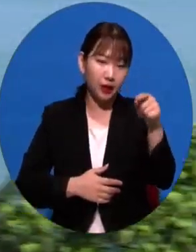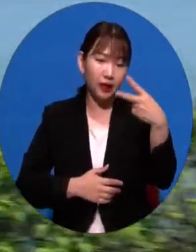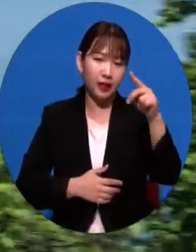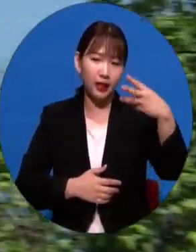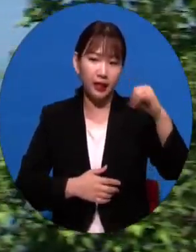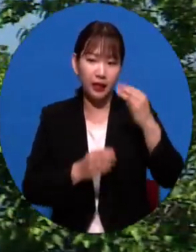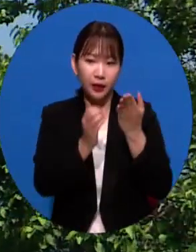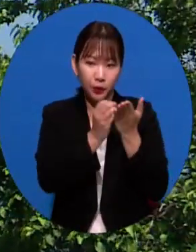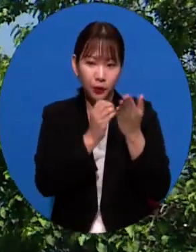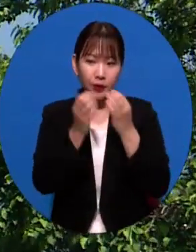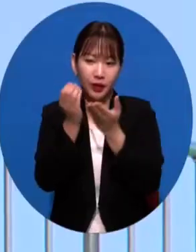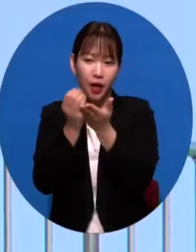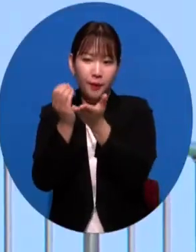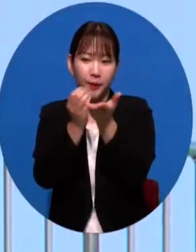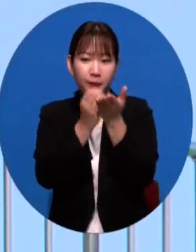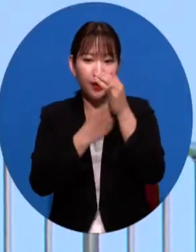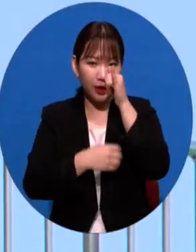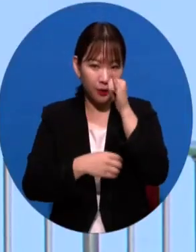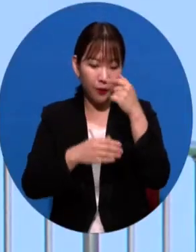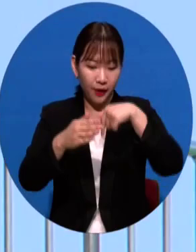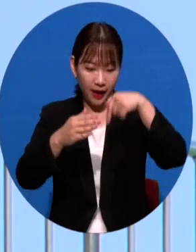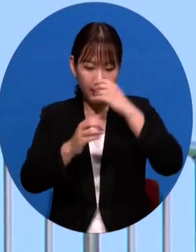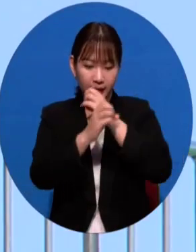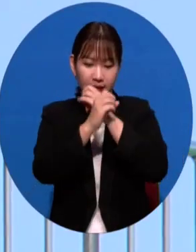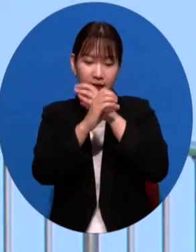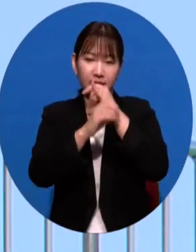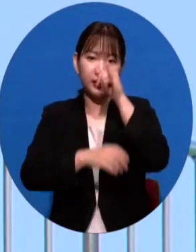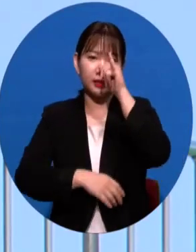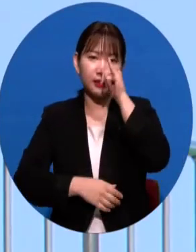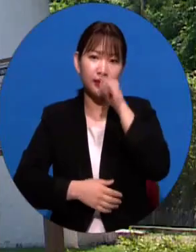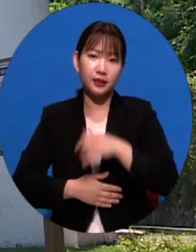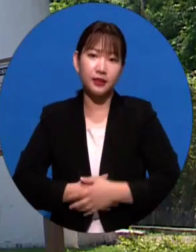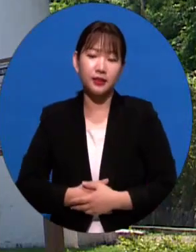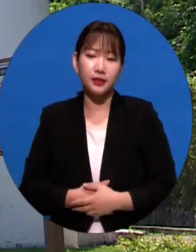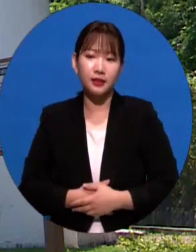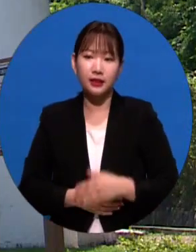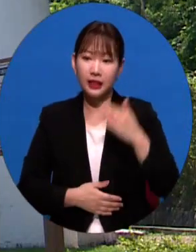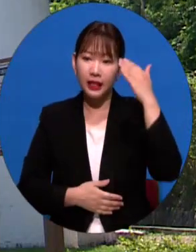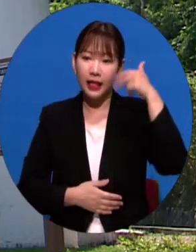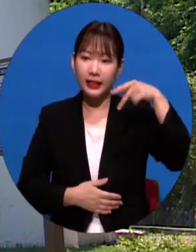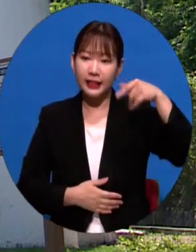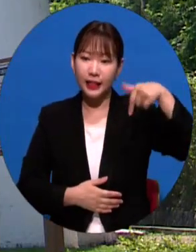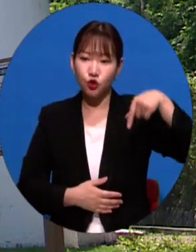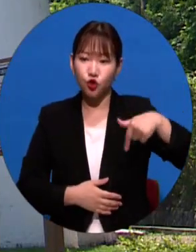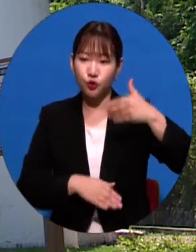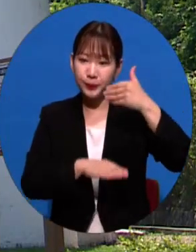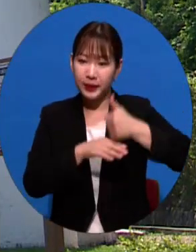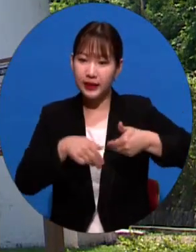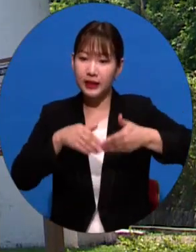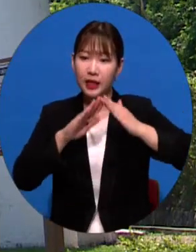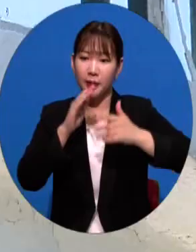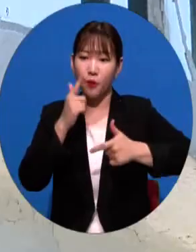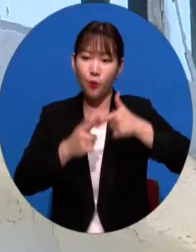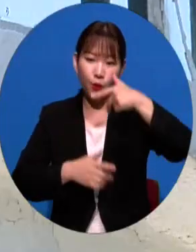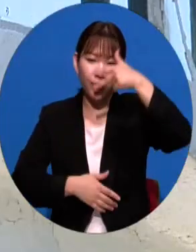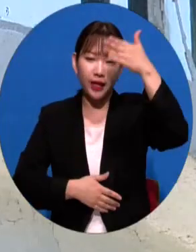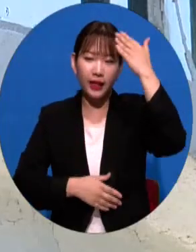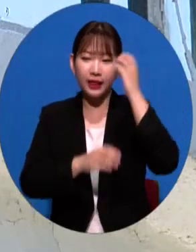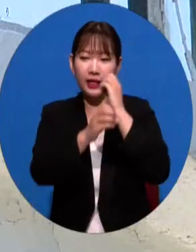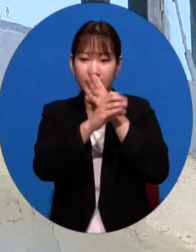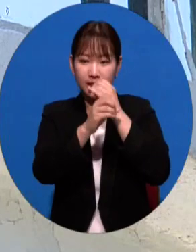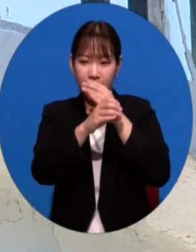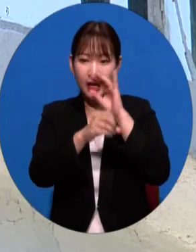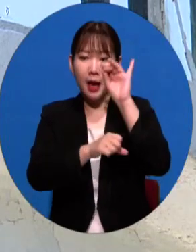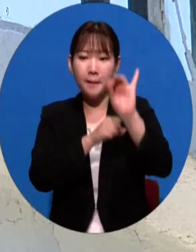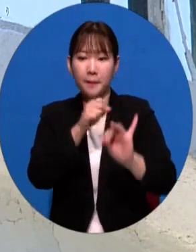있고 해안가 안쪽에 등대가 자리 잡고 있습니다. 대한제국 말기 축조된 목포구 등대로 100년